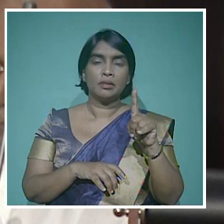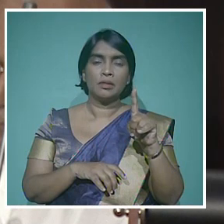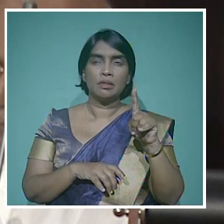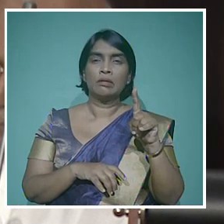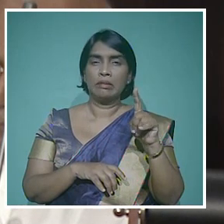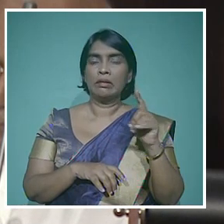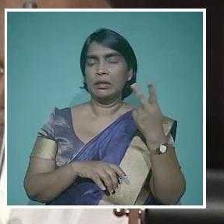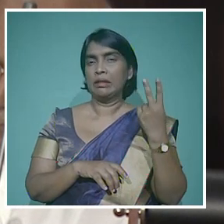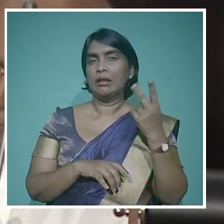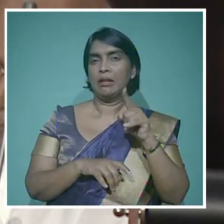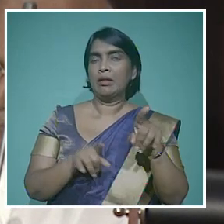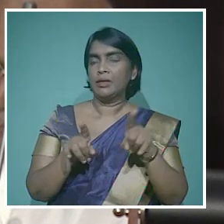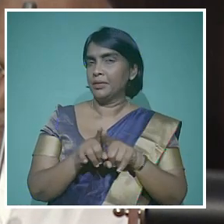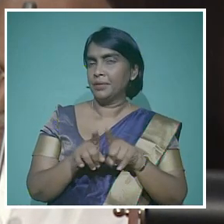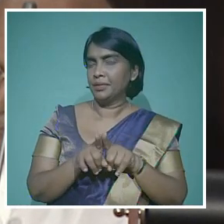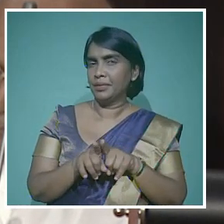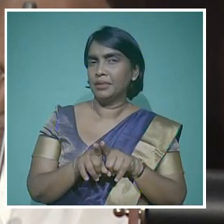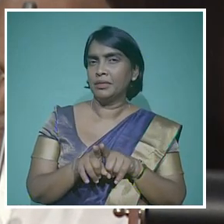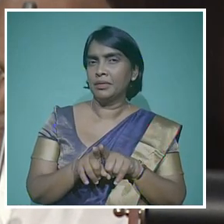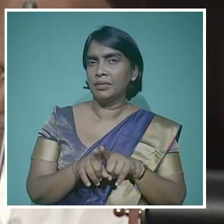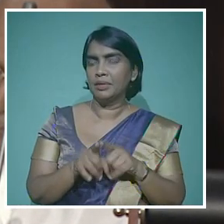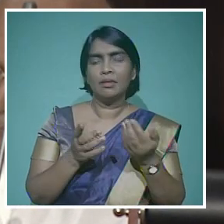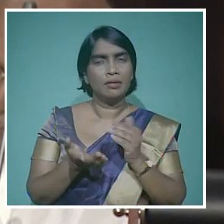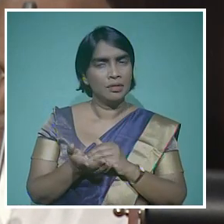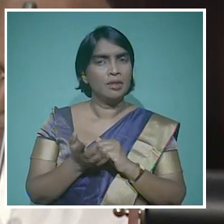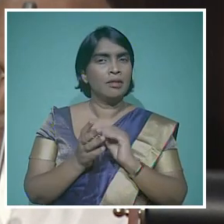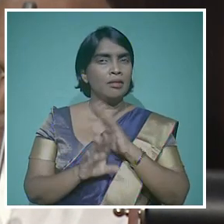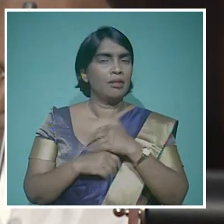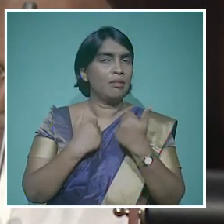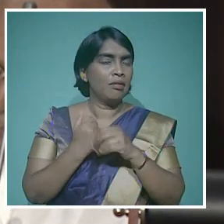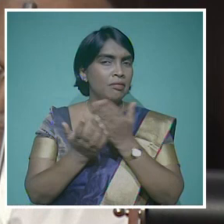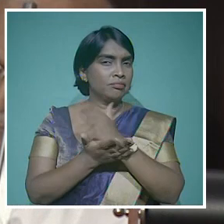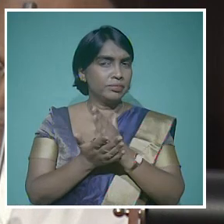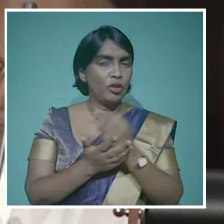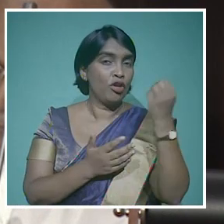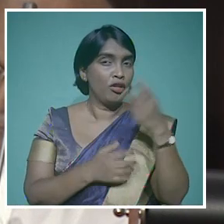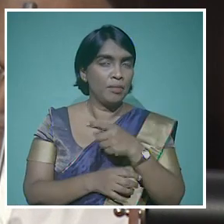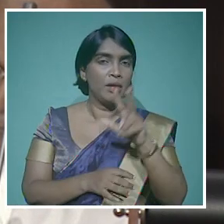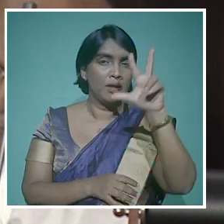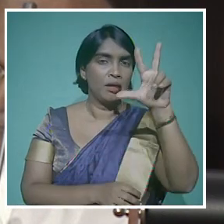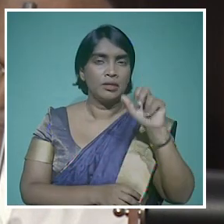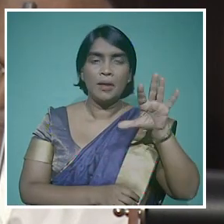800 8541 2010 ඒ වගේ හා ප්‍රතිවර්තන සංයෝජ්‍ය වර්ගීකරණ කේතාංක